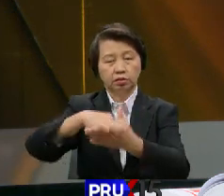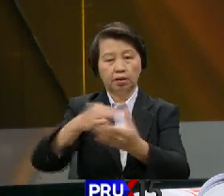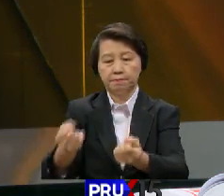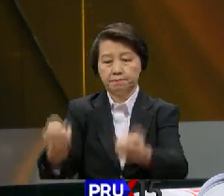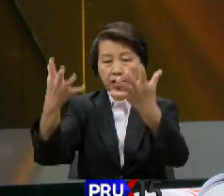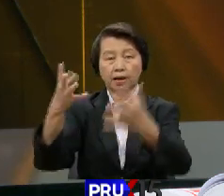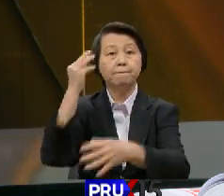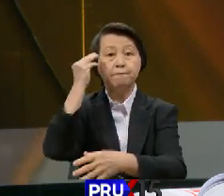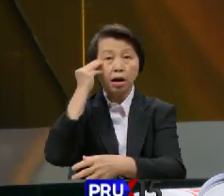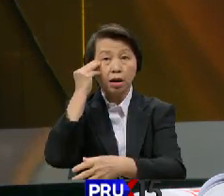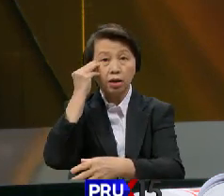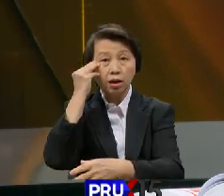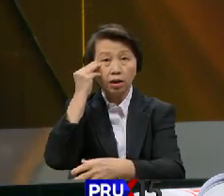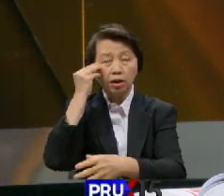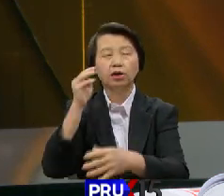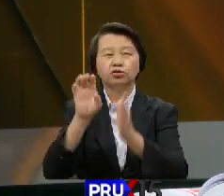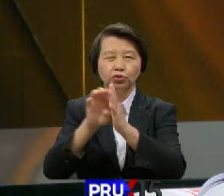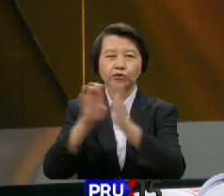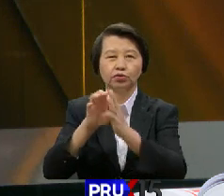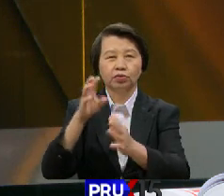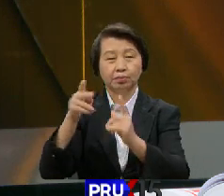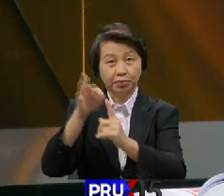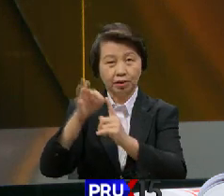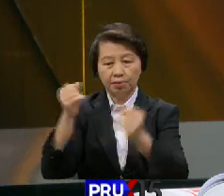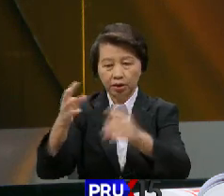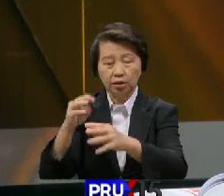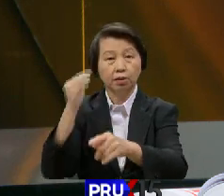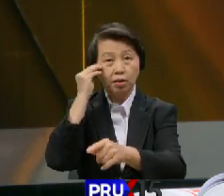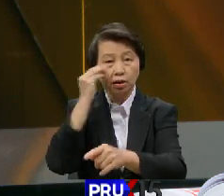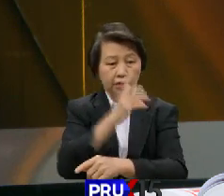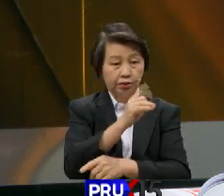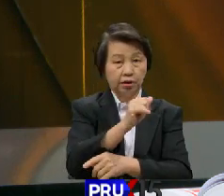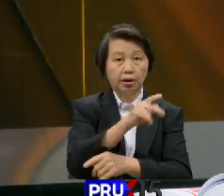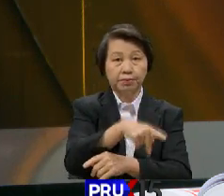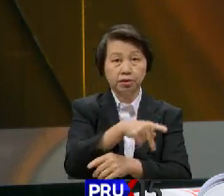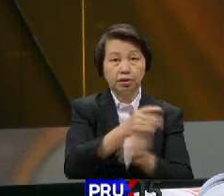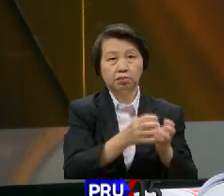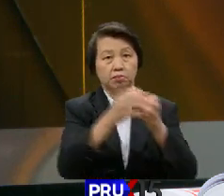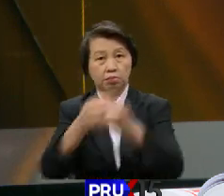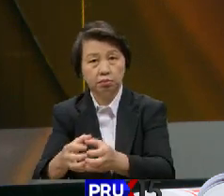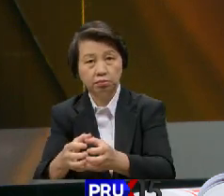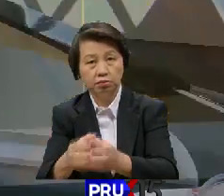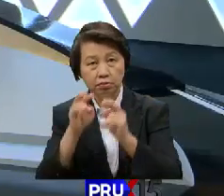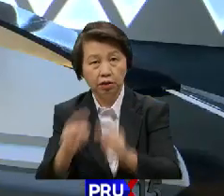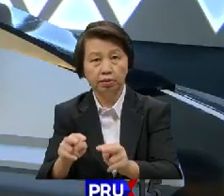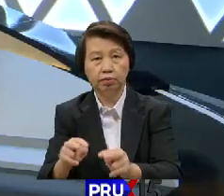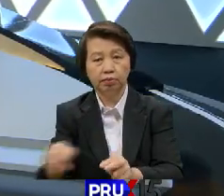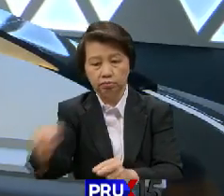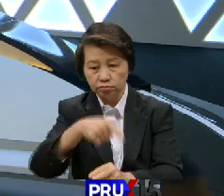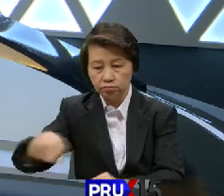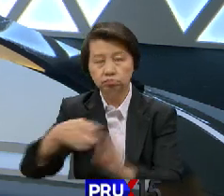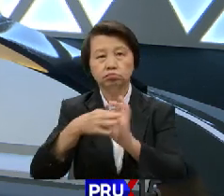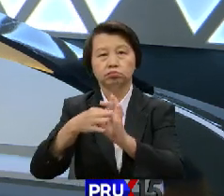Melayu apakah akan dibawa sekali hujan terus untuk bersama untuk menampakkan bahwa inilah